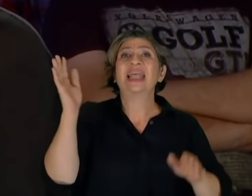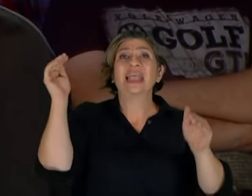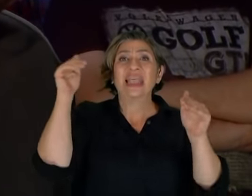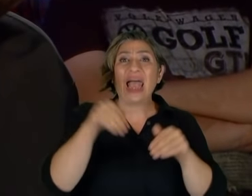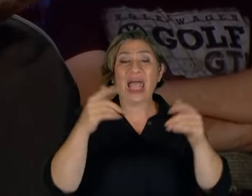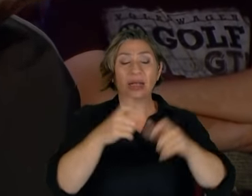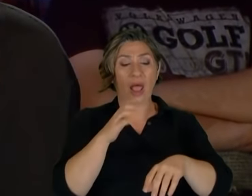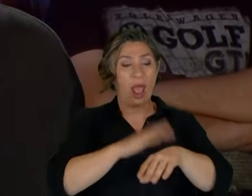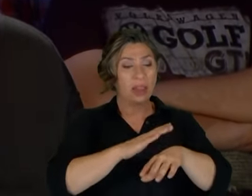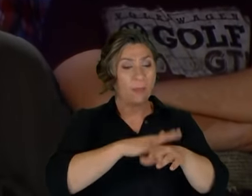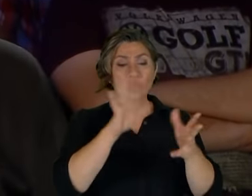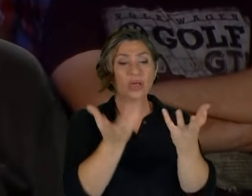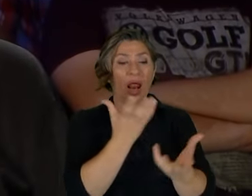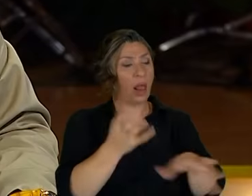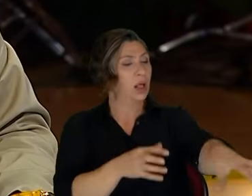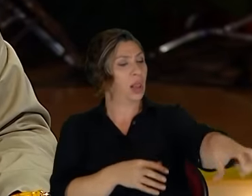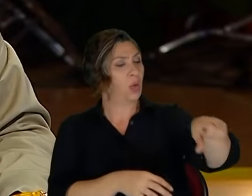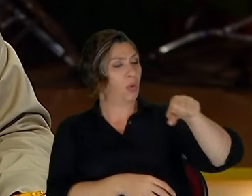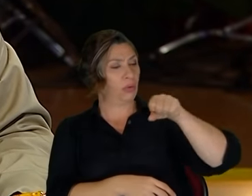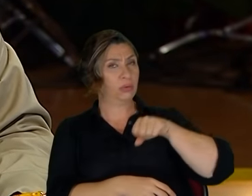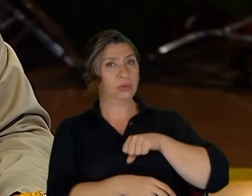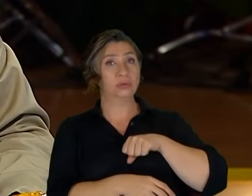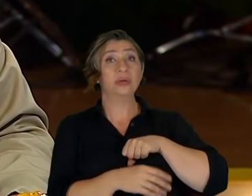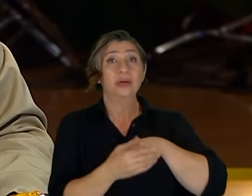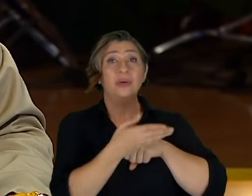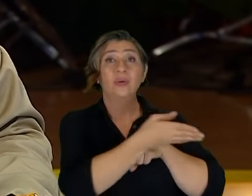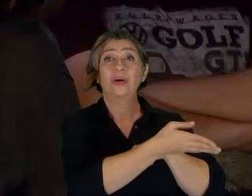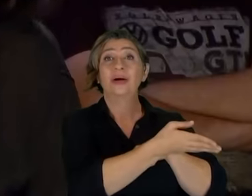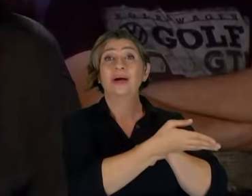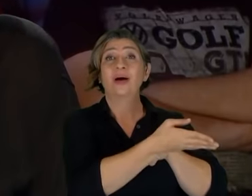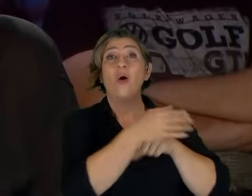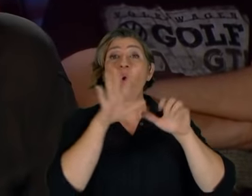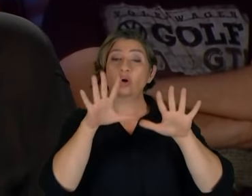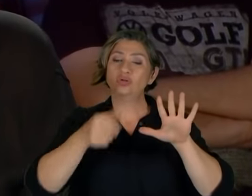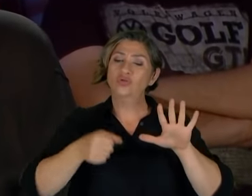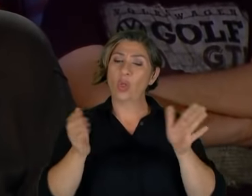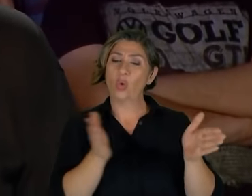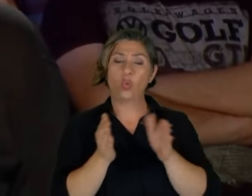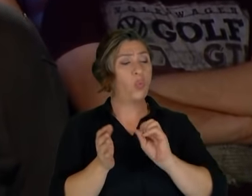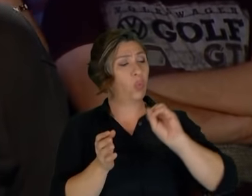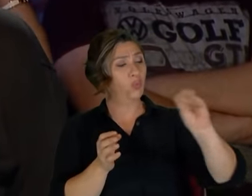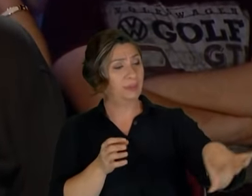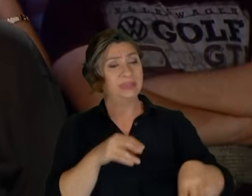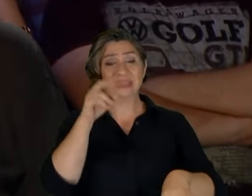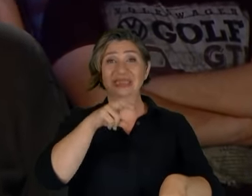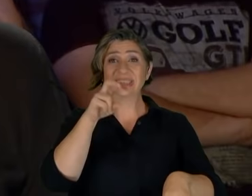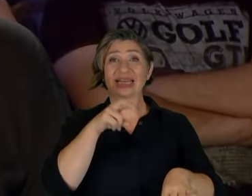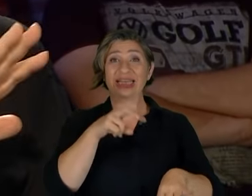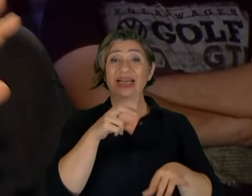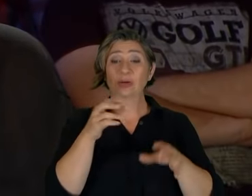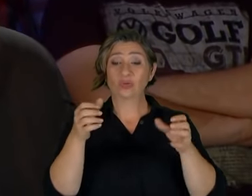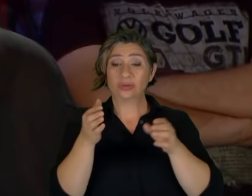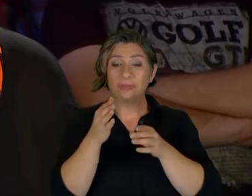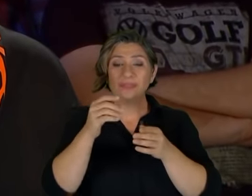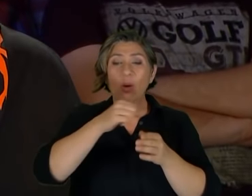yerde elindeki bütün kaynakları alıyorlar. E o zaman 10 çuval un yollayıp 8 çuval aşı yollayarak